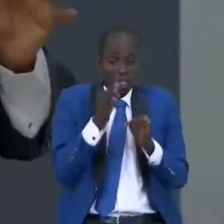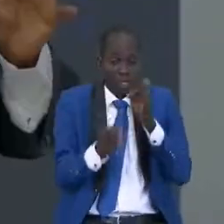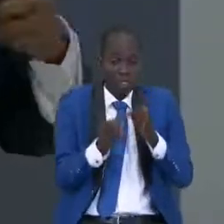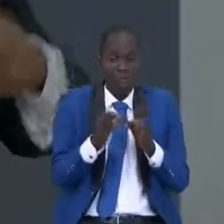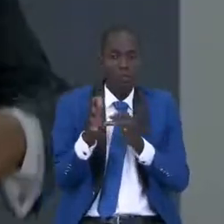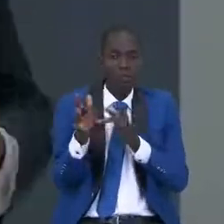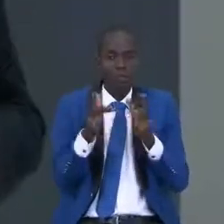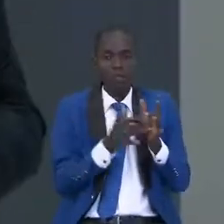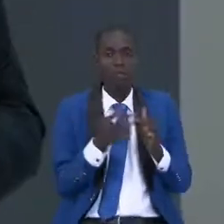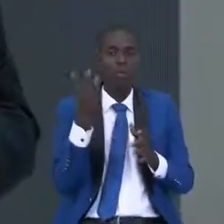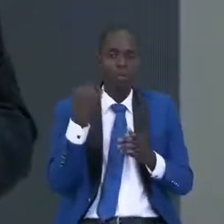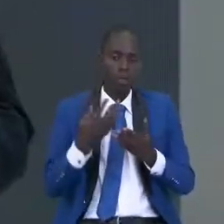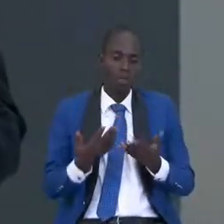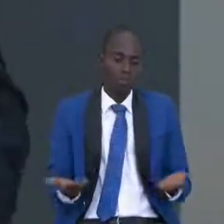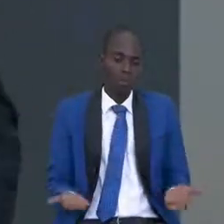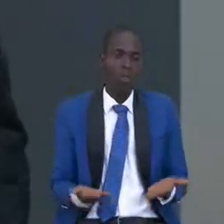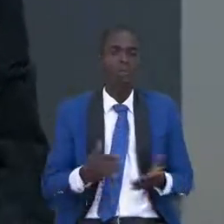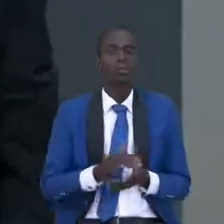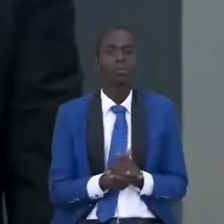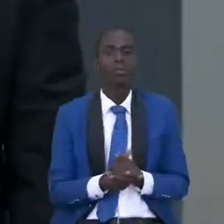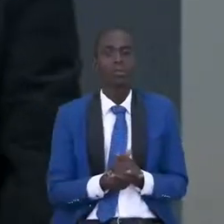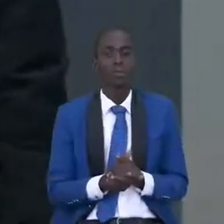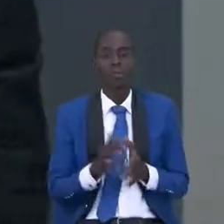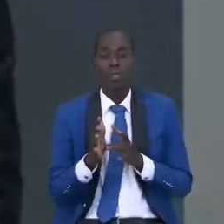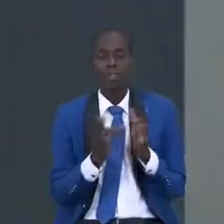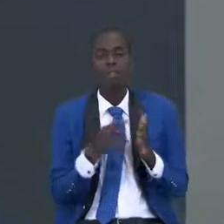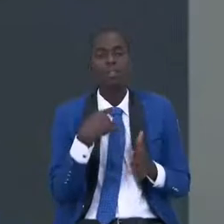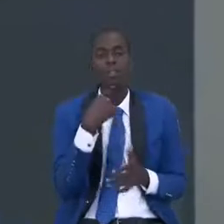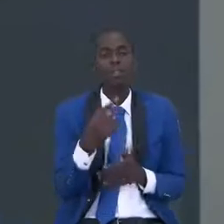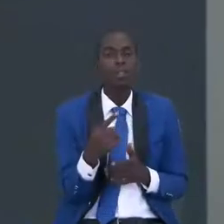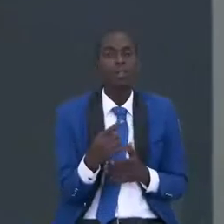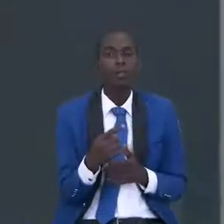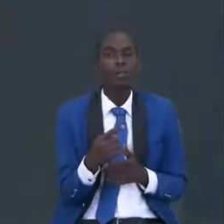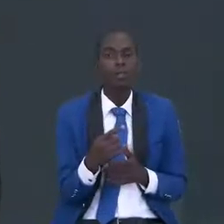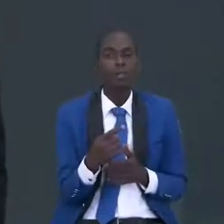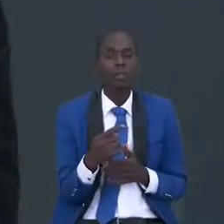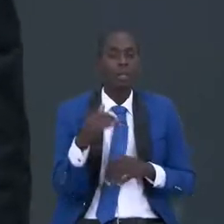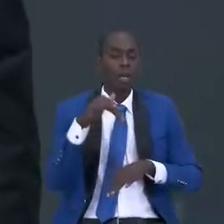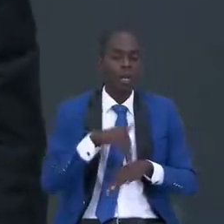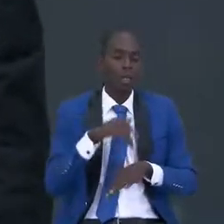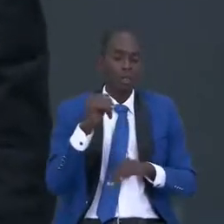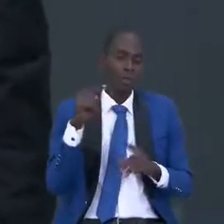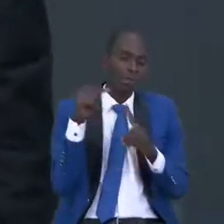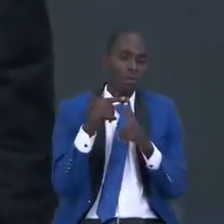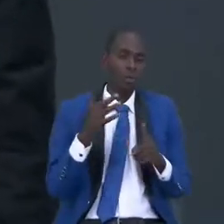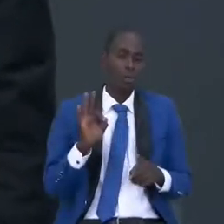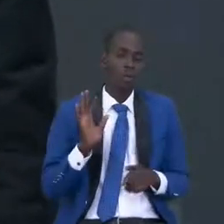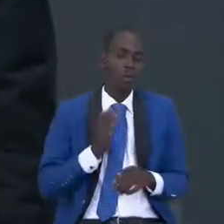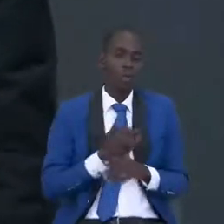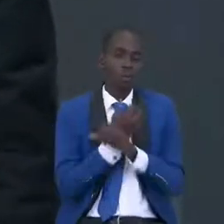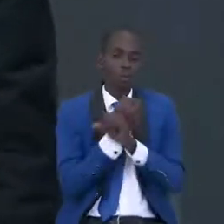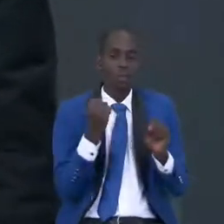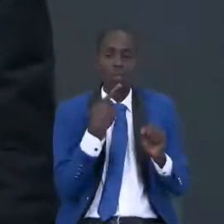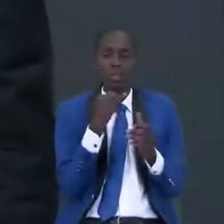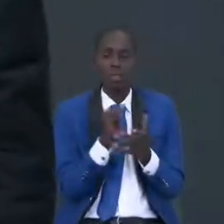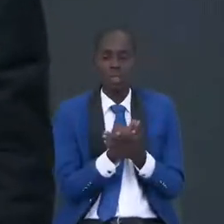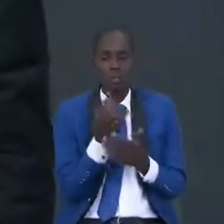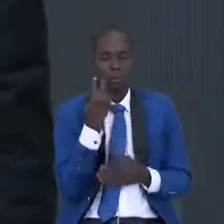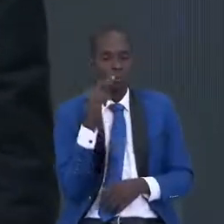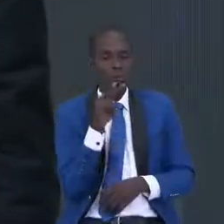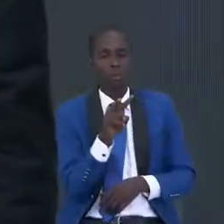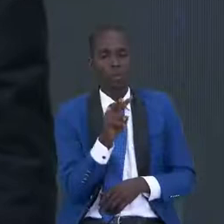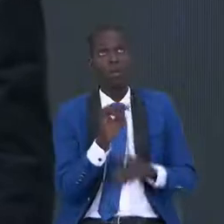si Jésus était ici. Jésus a dit, au moment de notre salut, il a dit, voici, je me tiens à